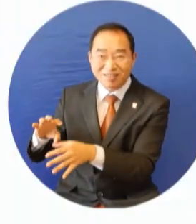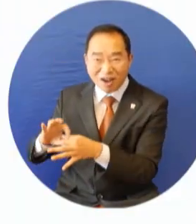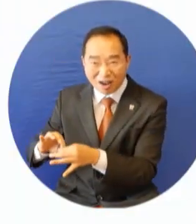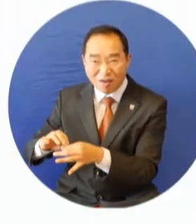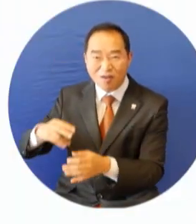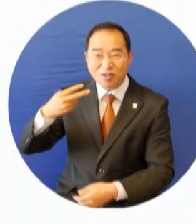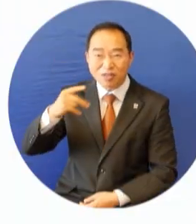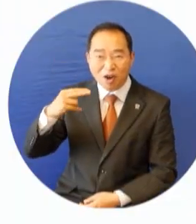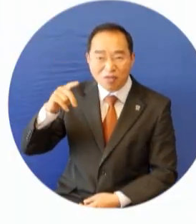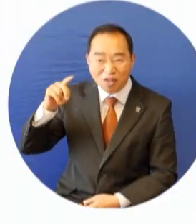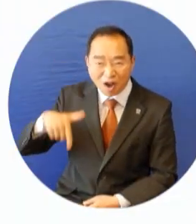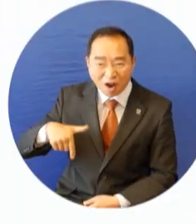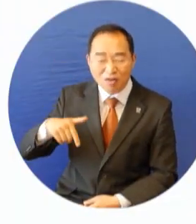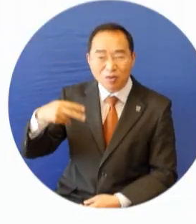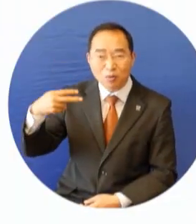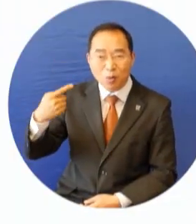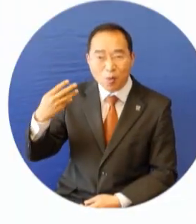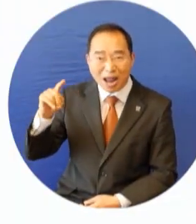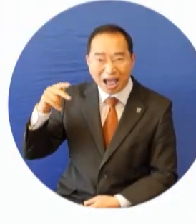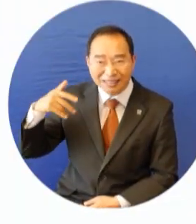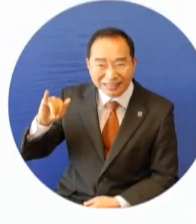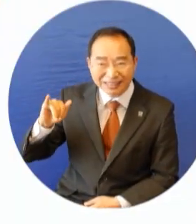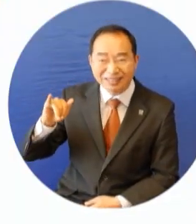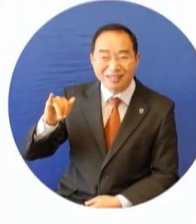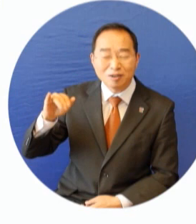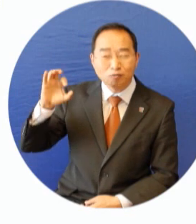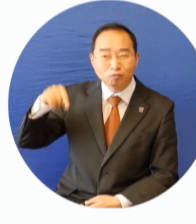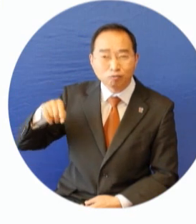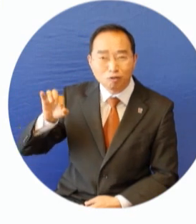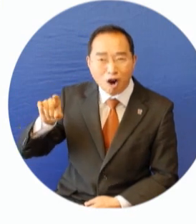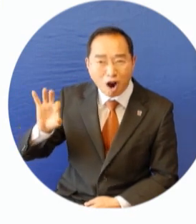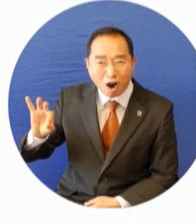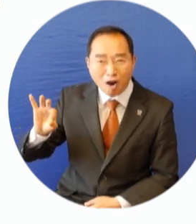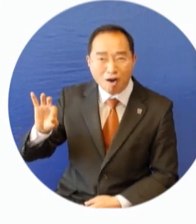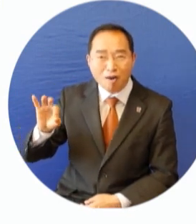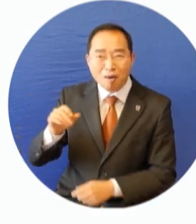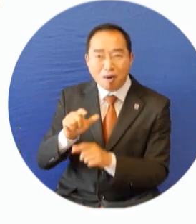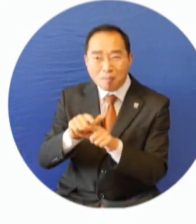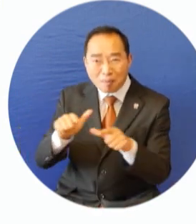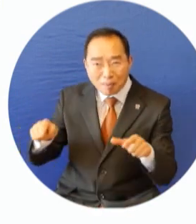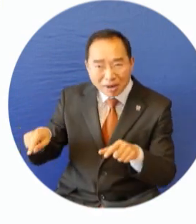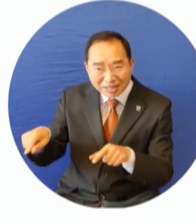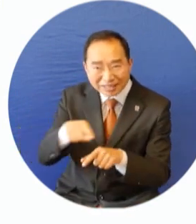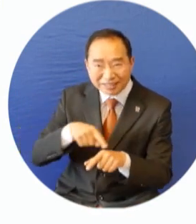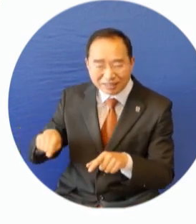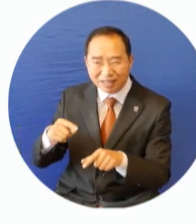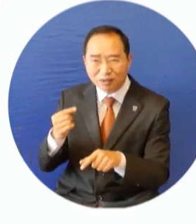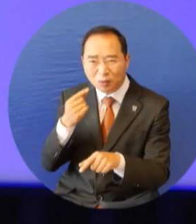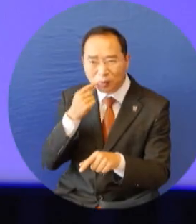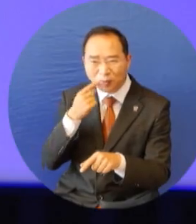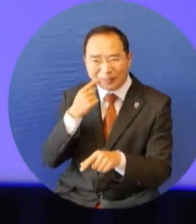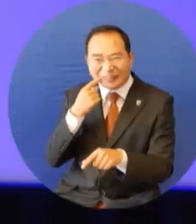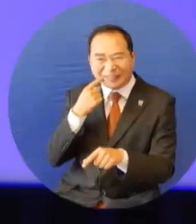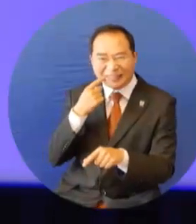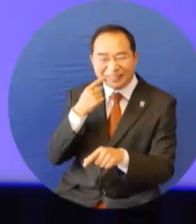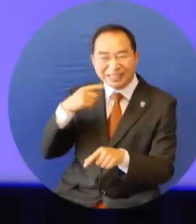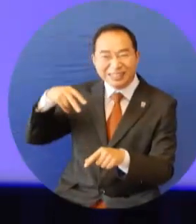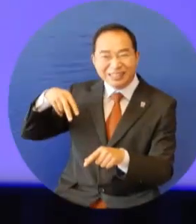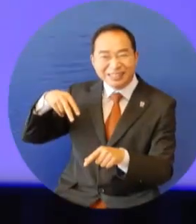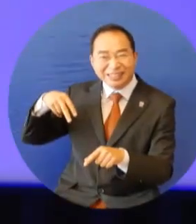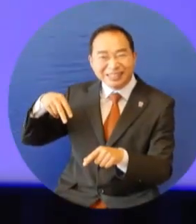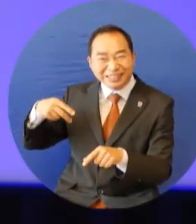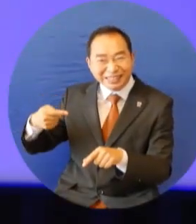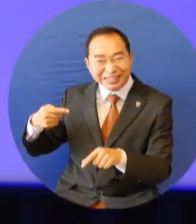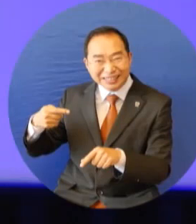더덕, 도라지, 그 다음에 연근, 우엉, 무, 배추뿌리 뭐 이런 게 있죠. 지친 게 뿌리,